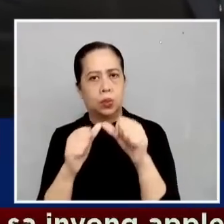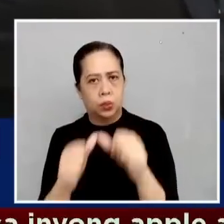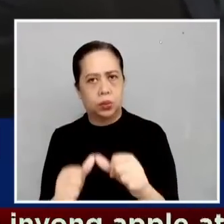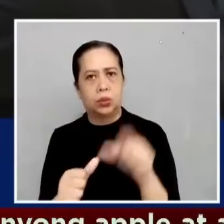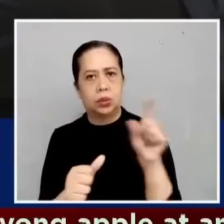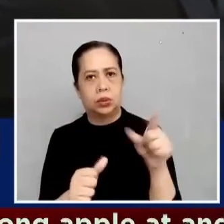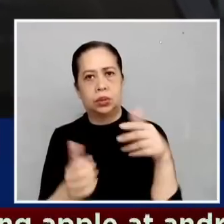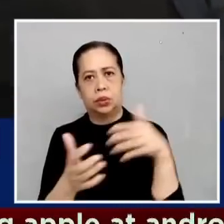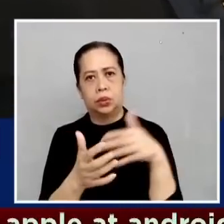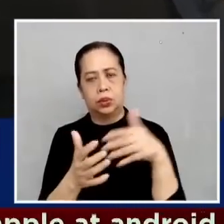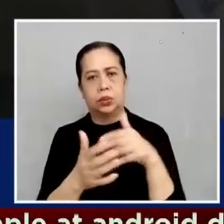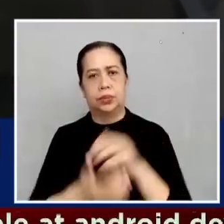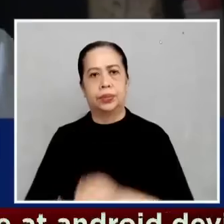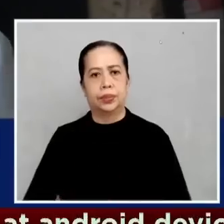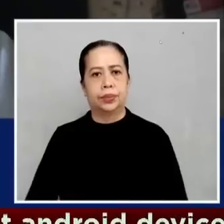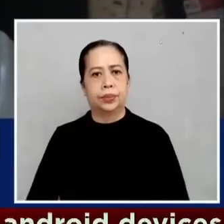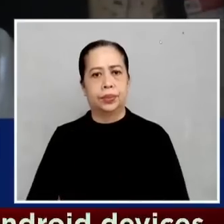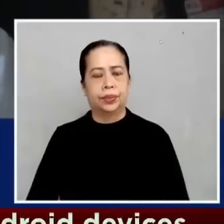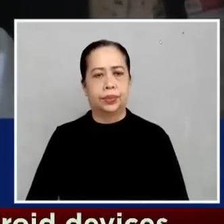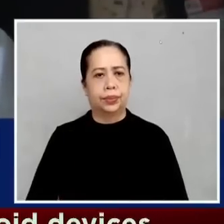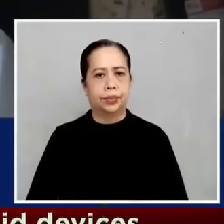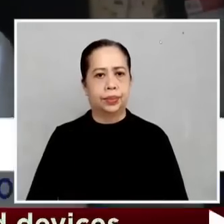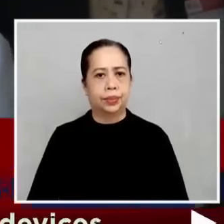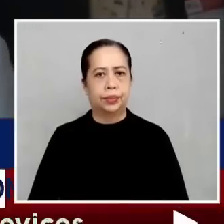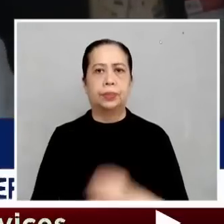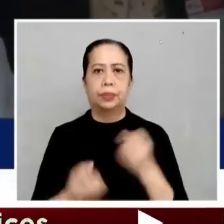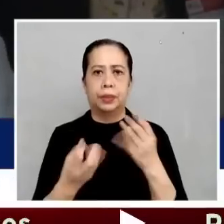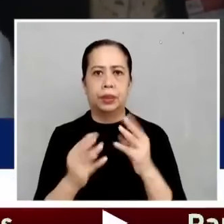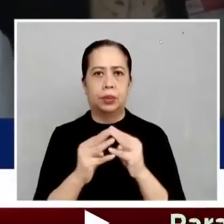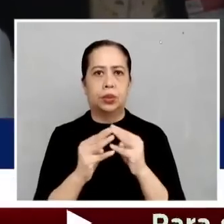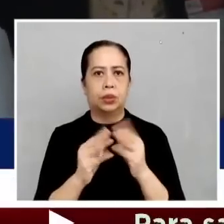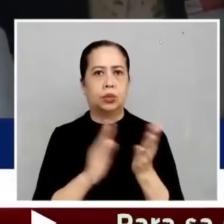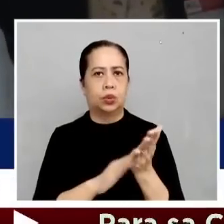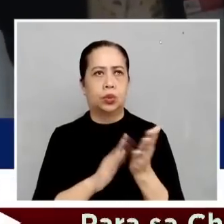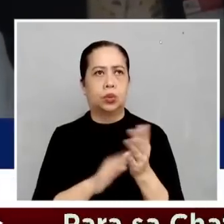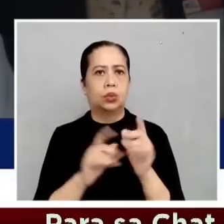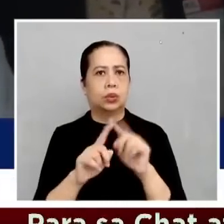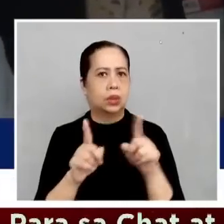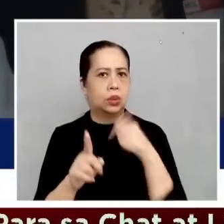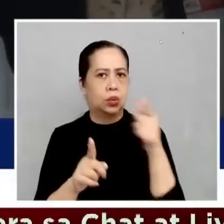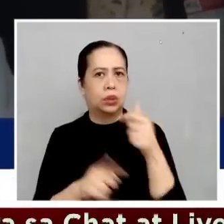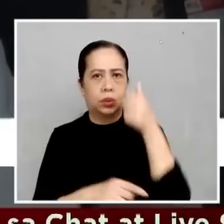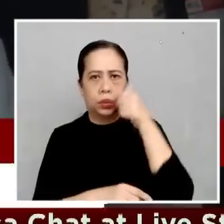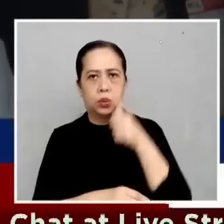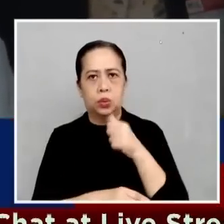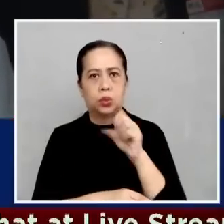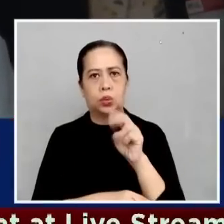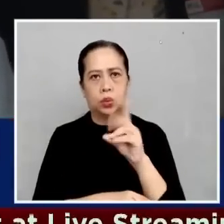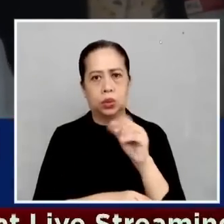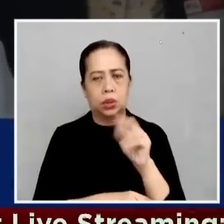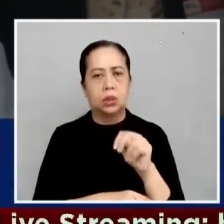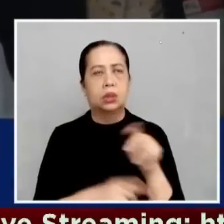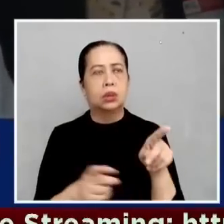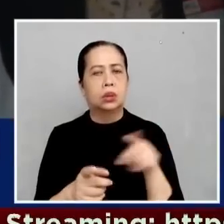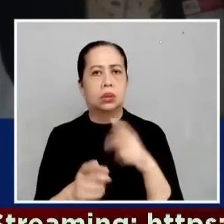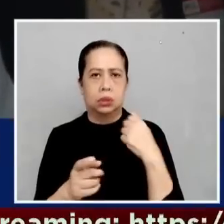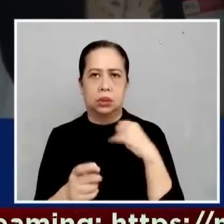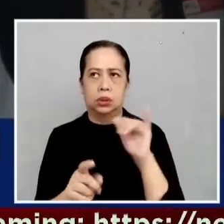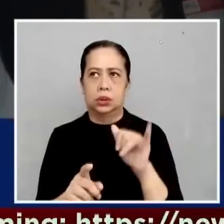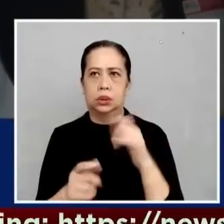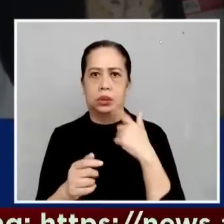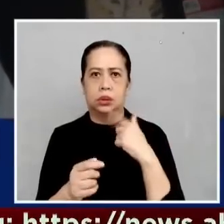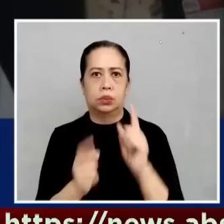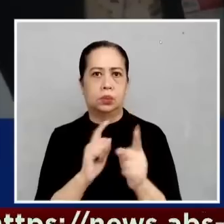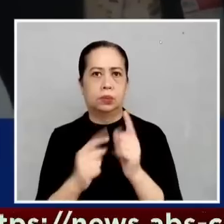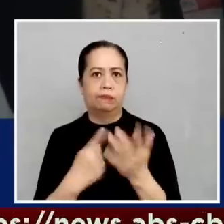maipagpapatuloy ang pag-aaral. Marami namang Muslim school eh, not only in Sudan. So yun nga po ang pag-uusapan